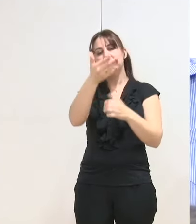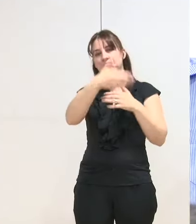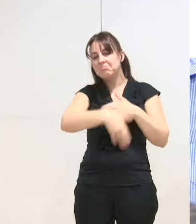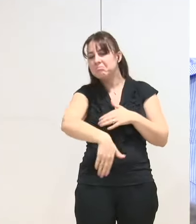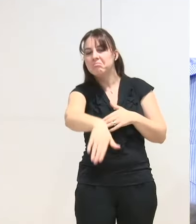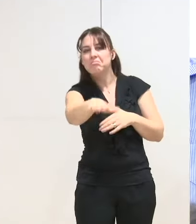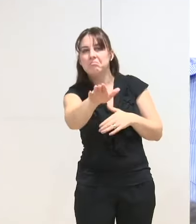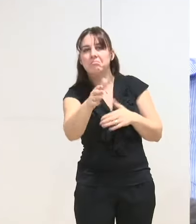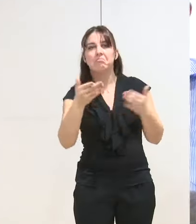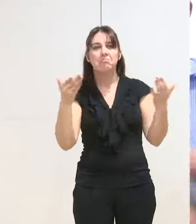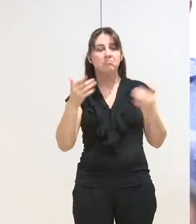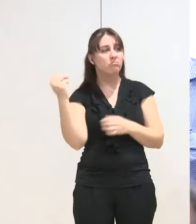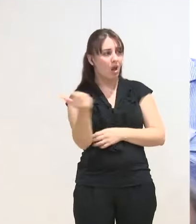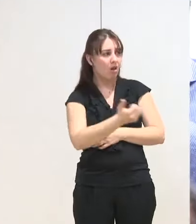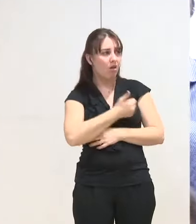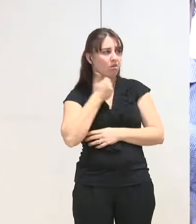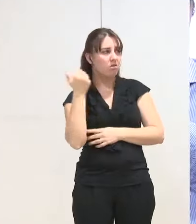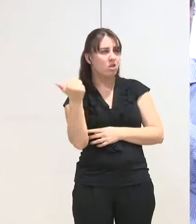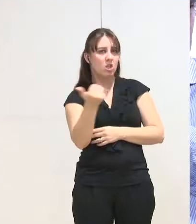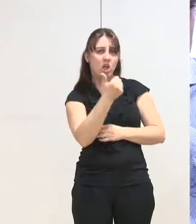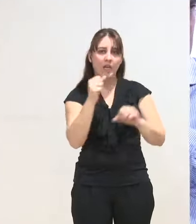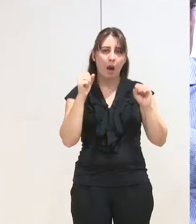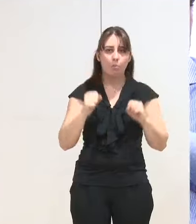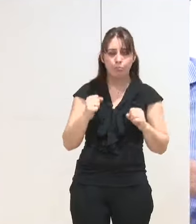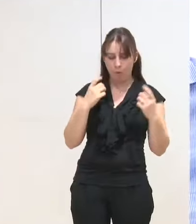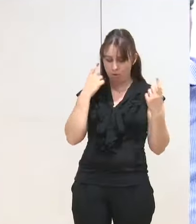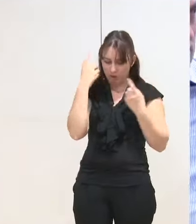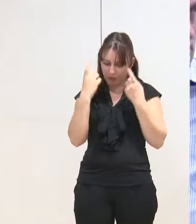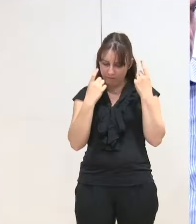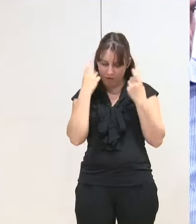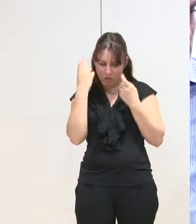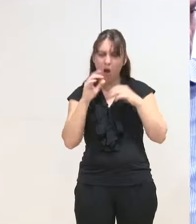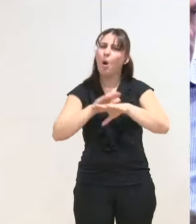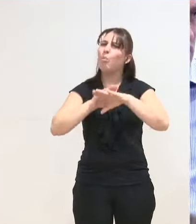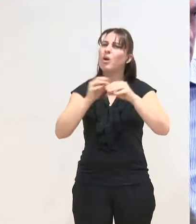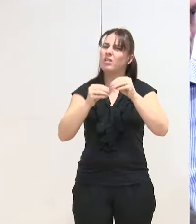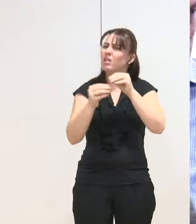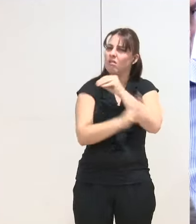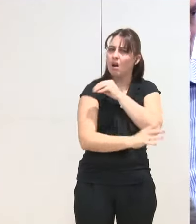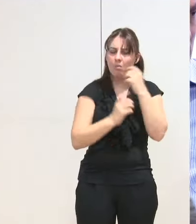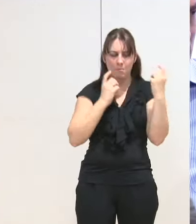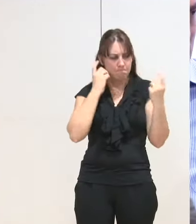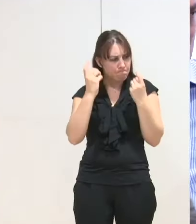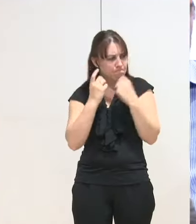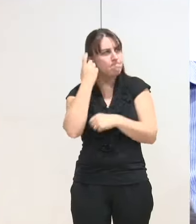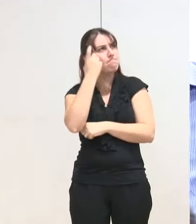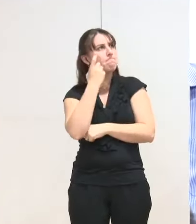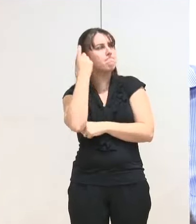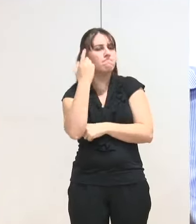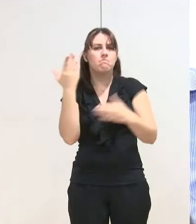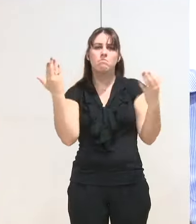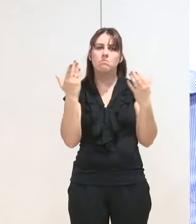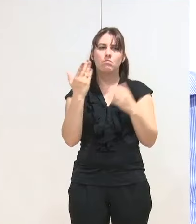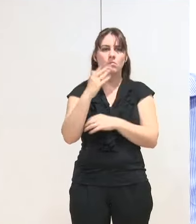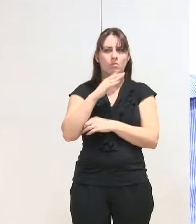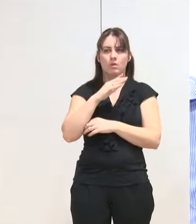venir chacun peut mesurer en dehors de toute considération politique les taux